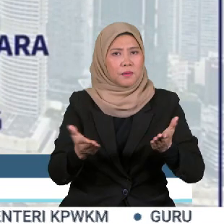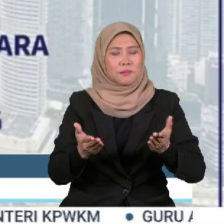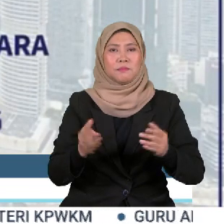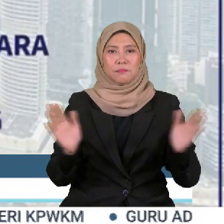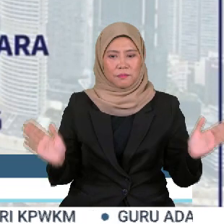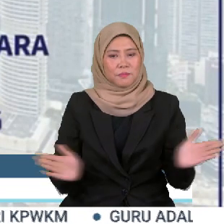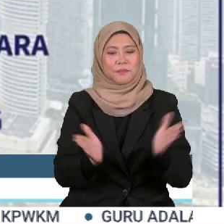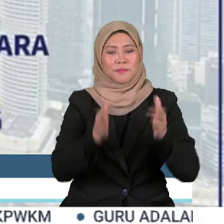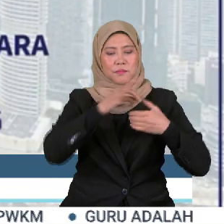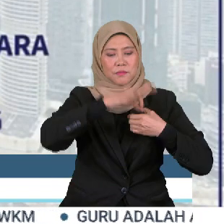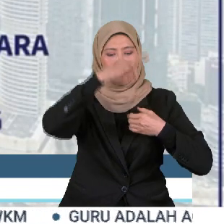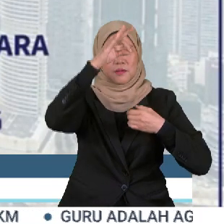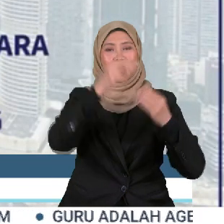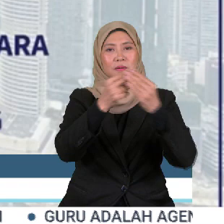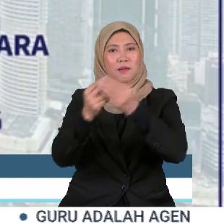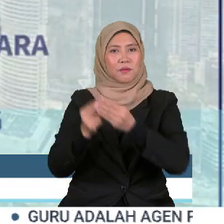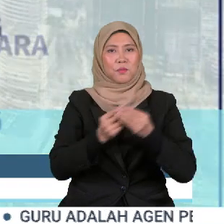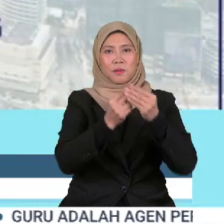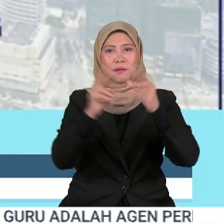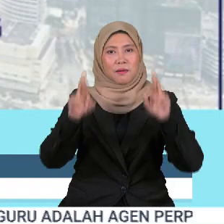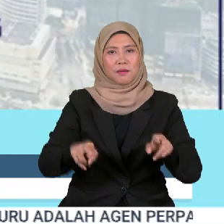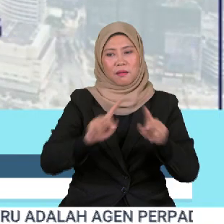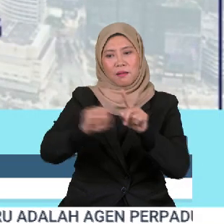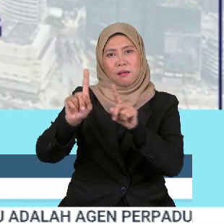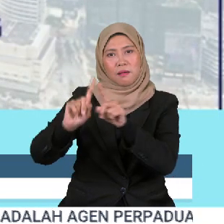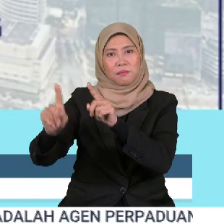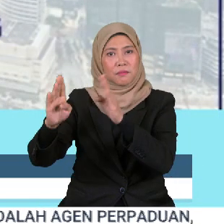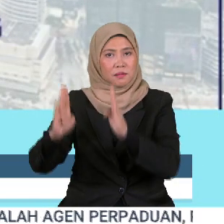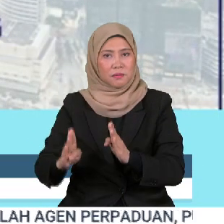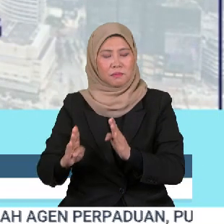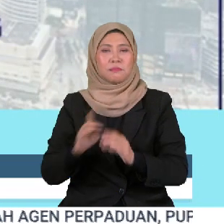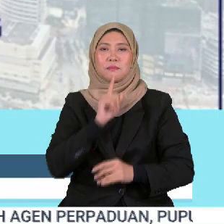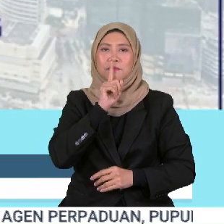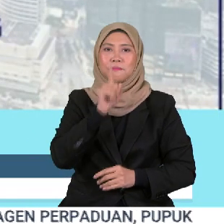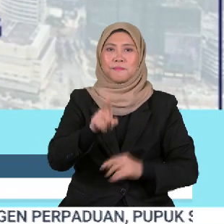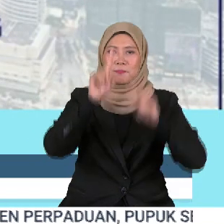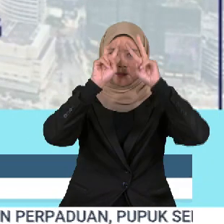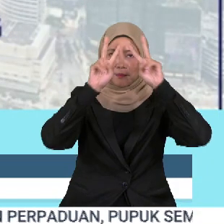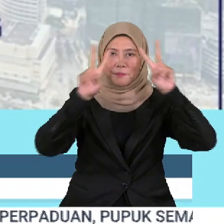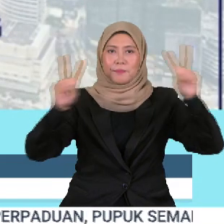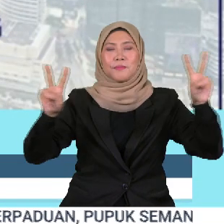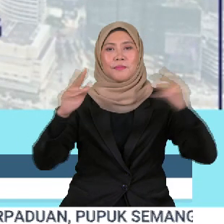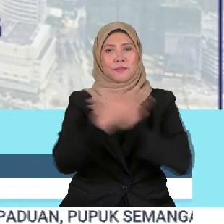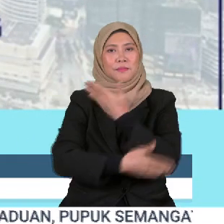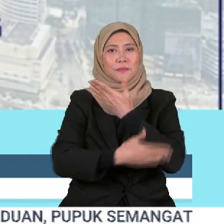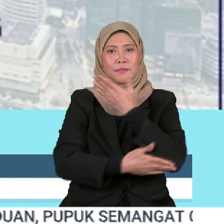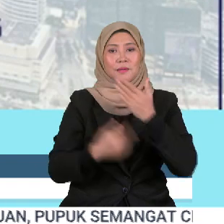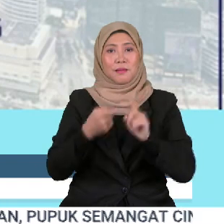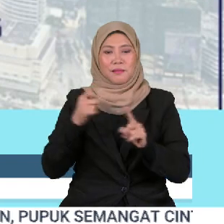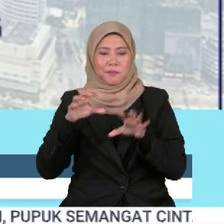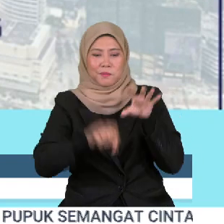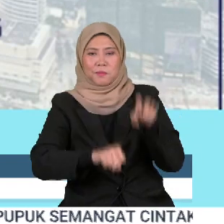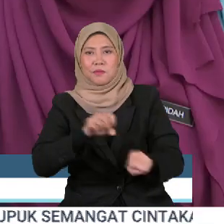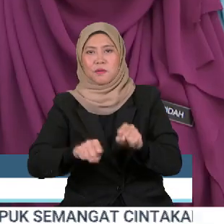untuk memupuk semangat perpaduan antara rakyat berbilang kaum dan menjamin ketenteraman negara daripada penjajahan